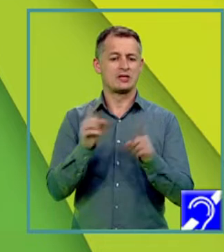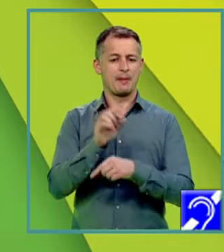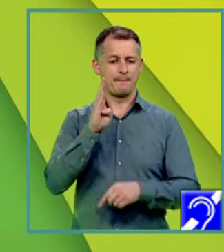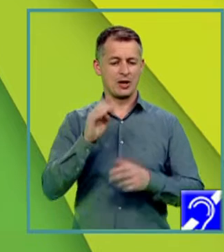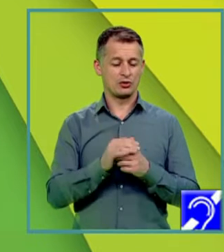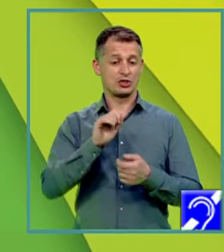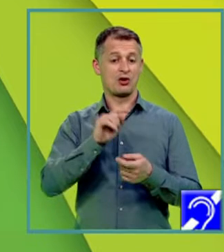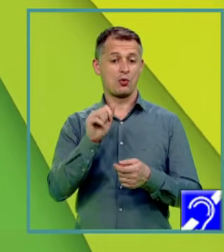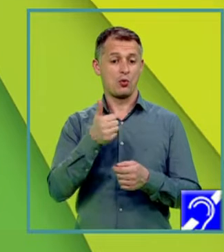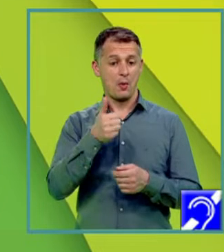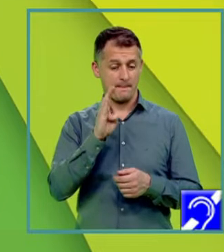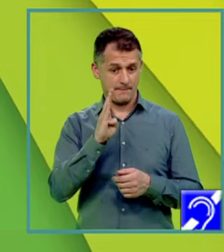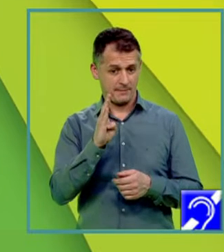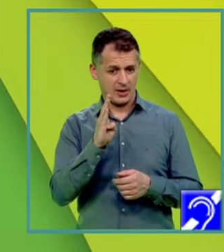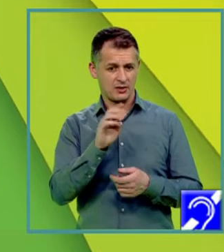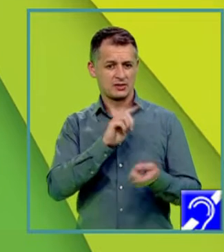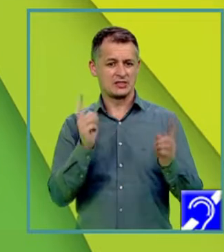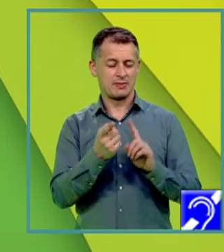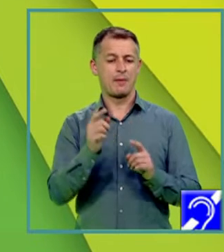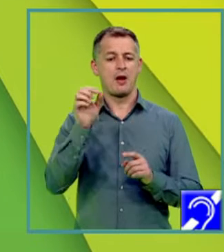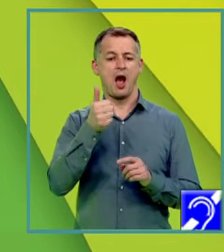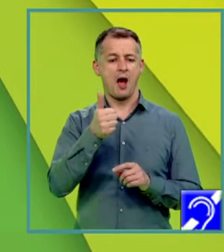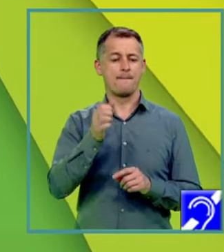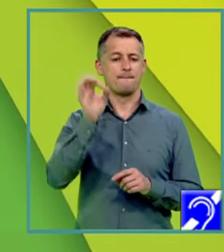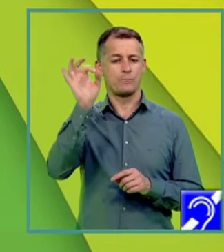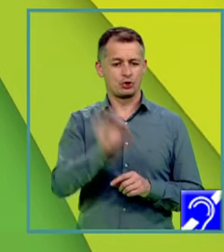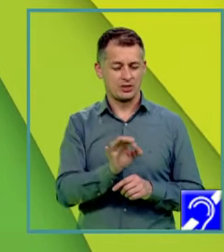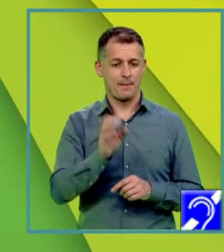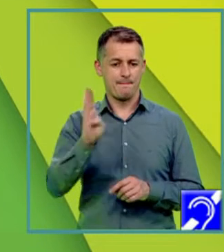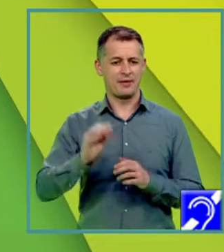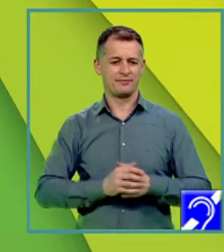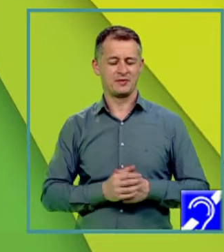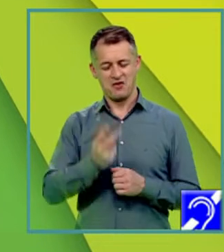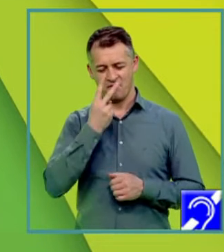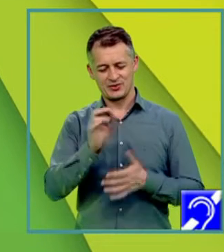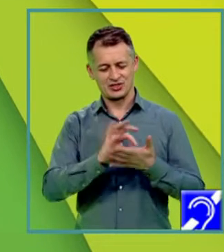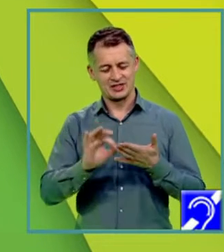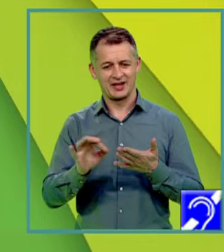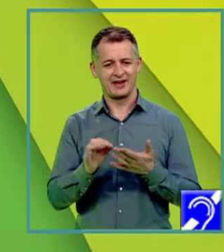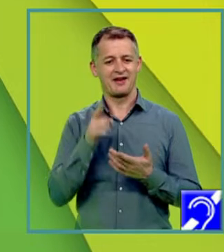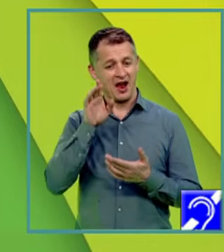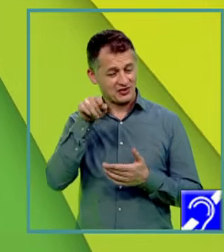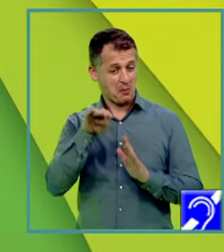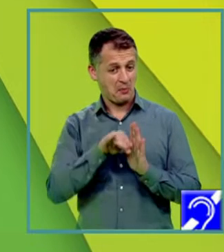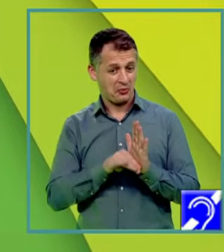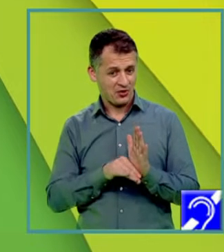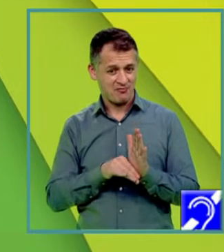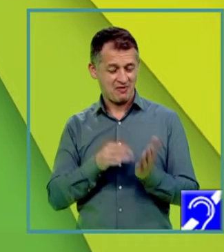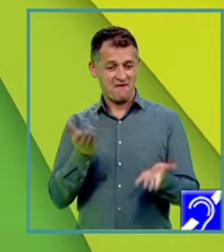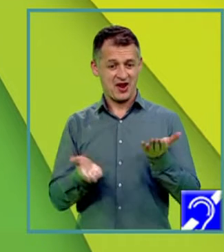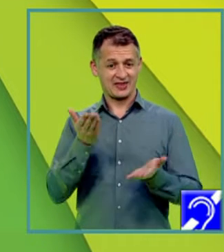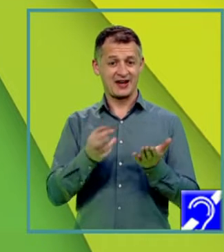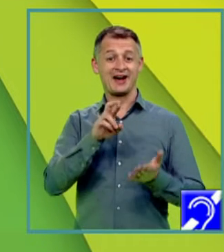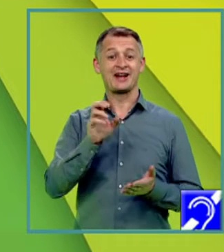b se folosește la apel a procedat b observăm ce scrie recompensată are acest program scrise în variantă